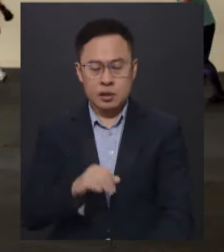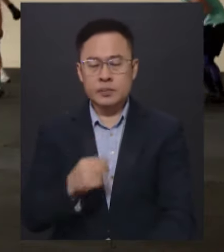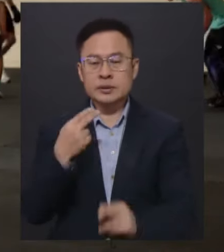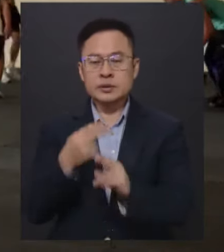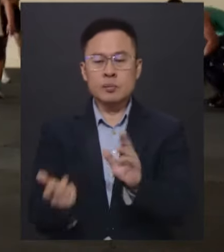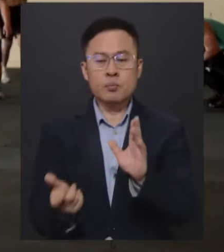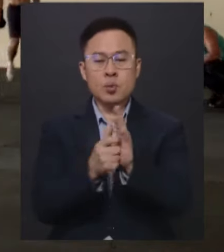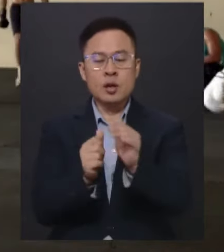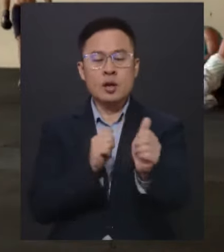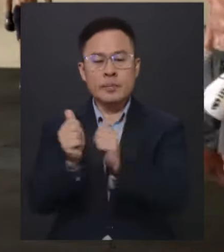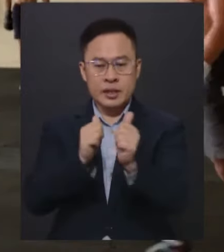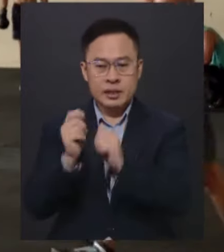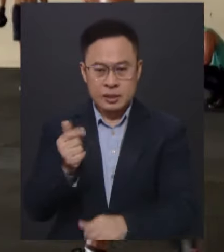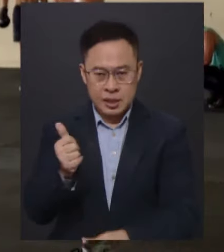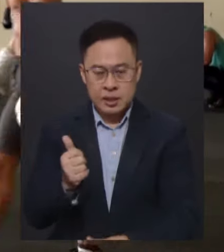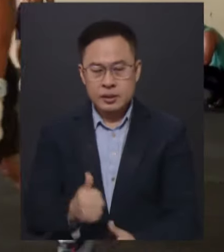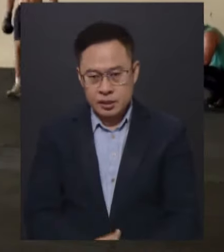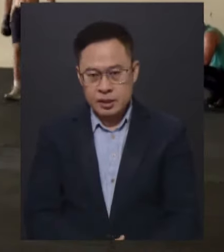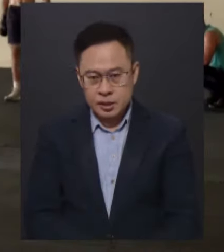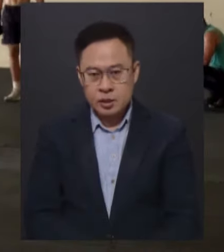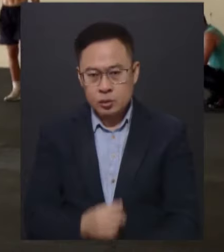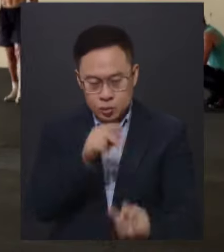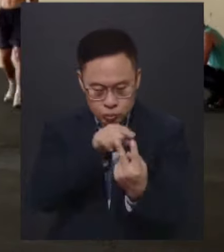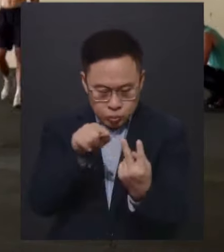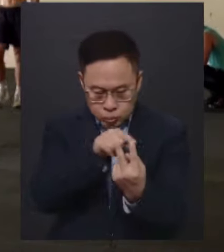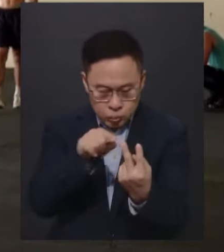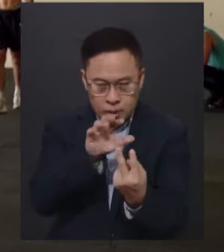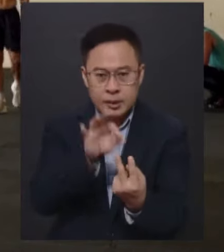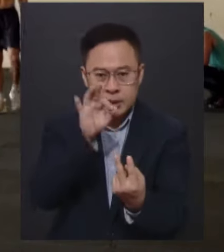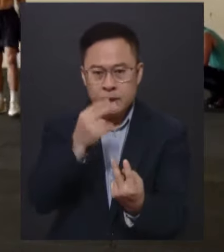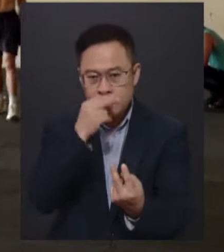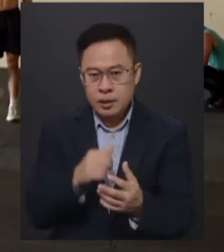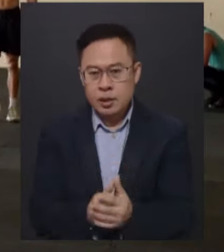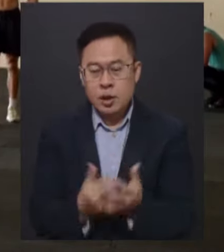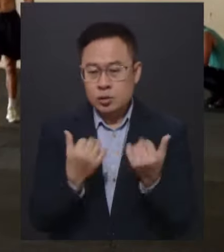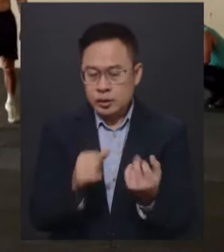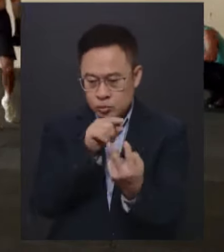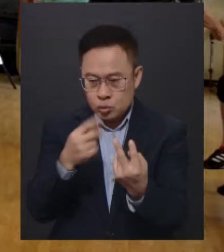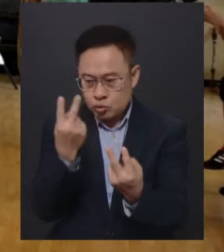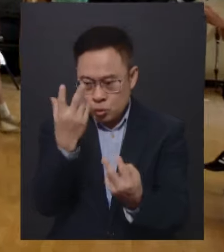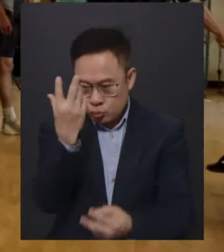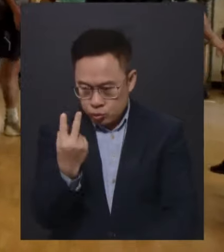ราพอสู้เขาได้นี่ครับเราก็จะตัดสินใจส่งคนนั้นนะครับ